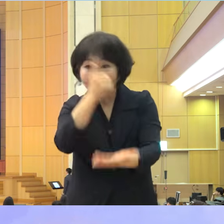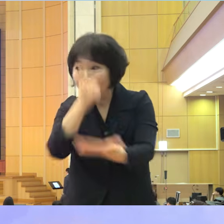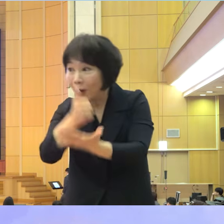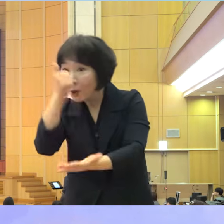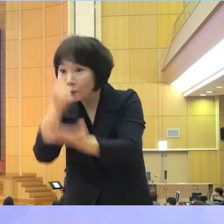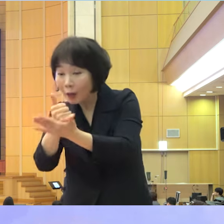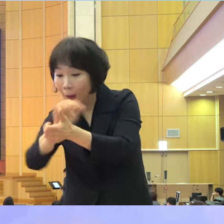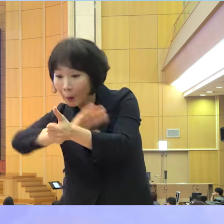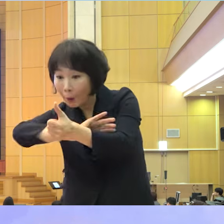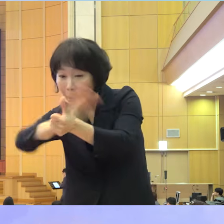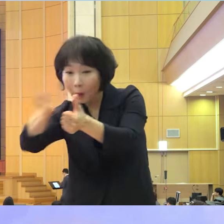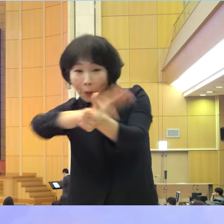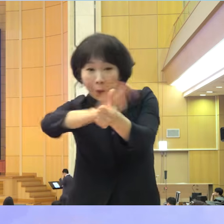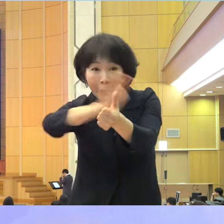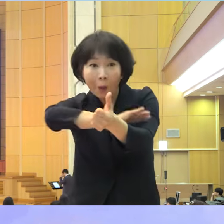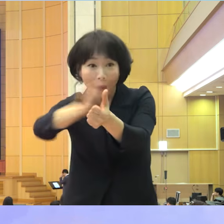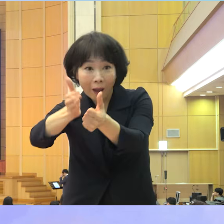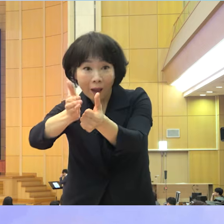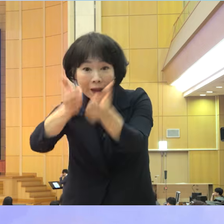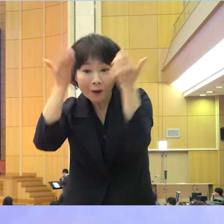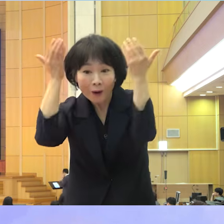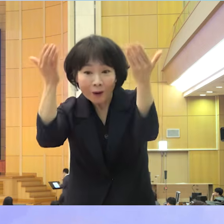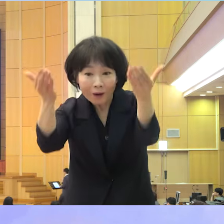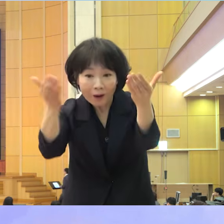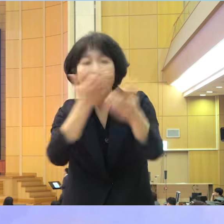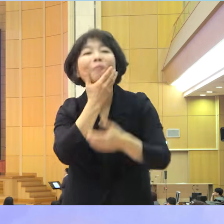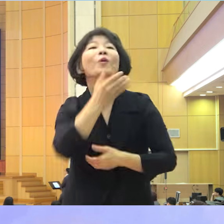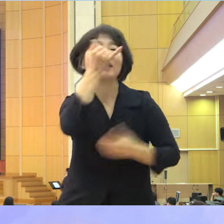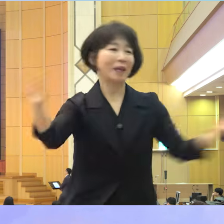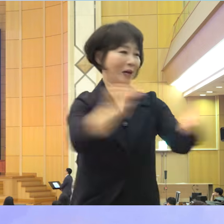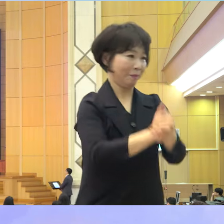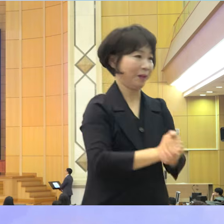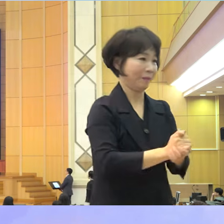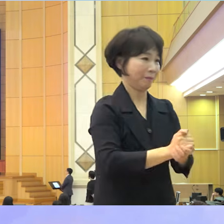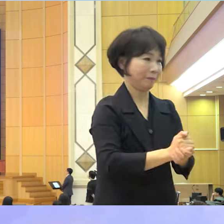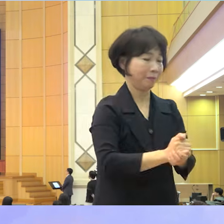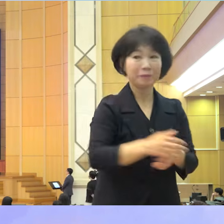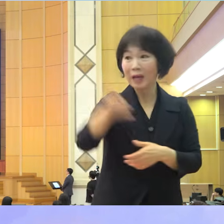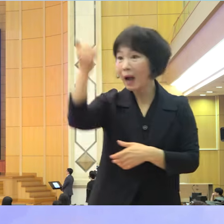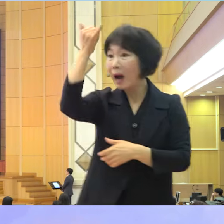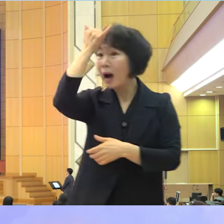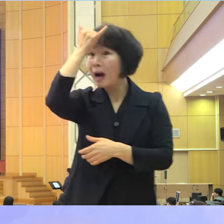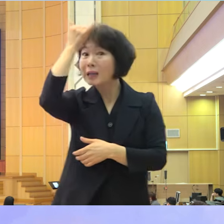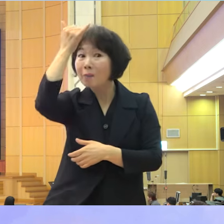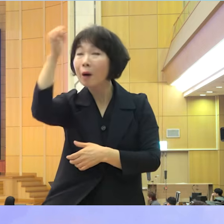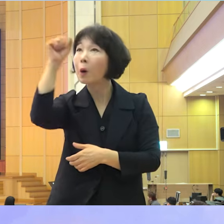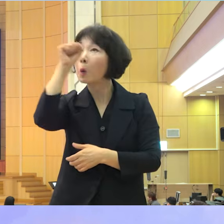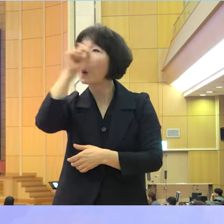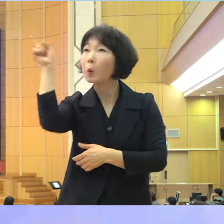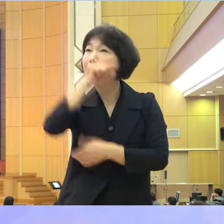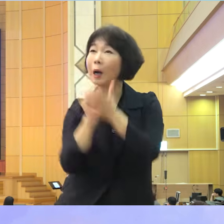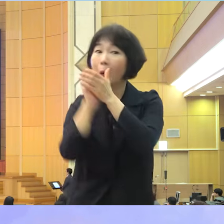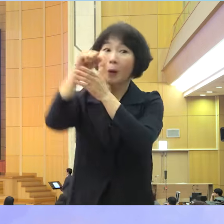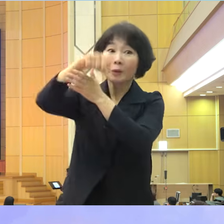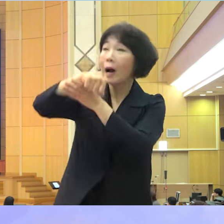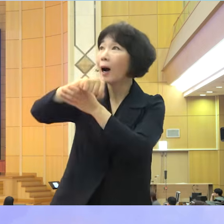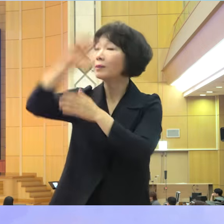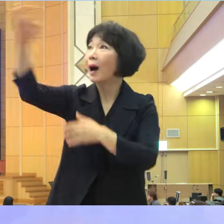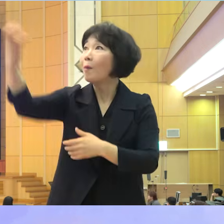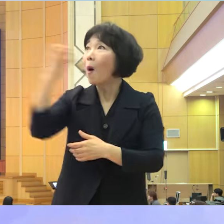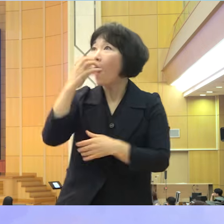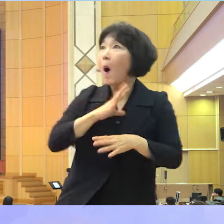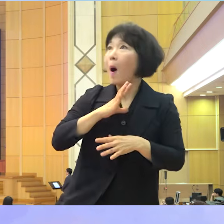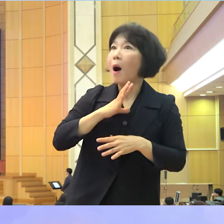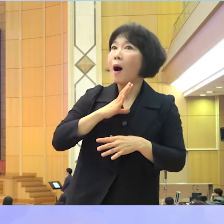가리워짐을 받는 사람. 죄라고 하는 것은 그래서 아담 하와가 죄 짓고 난 다음에 무화과 나무